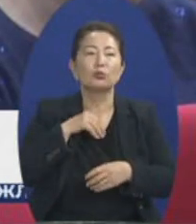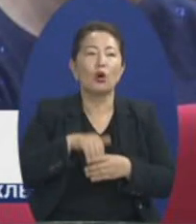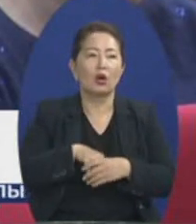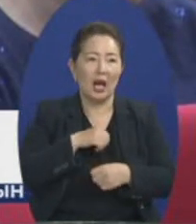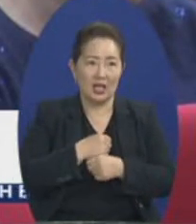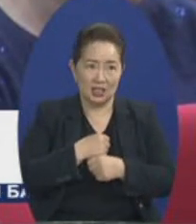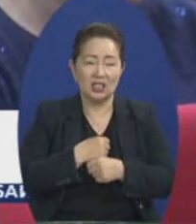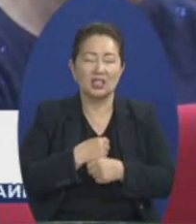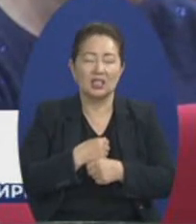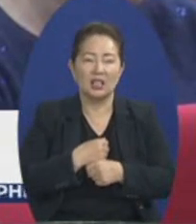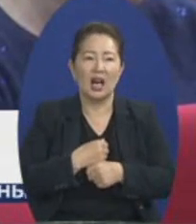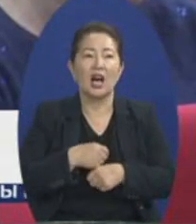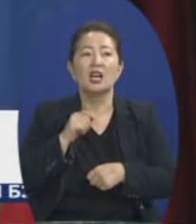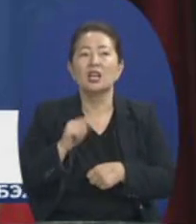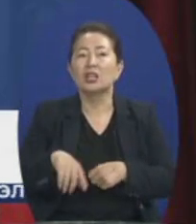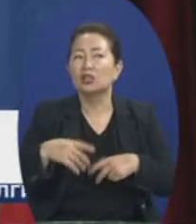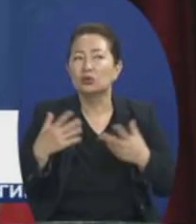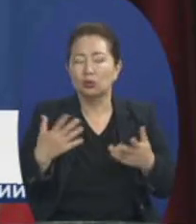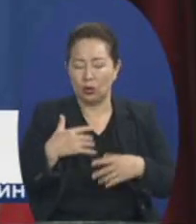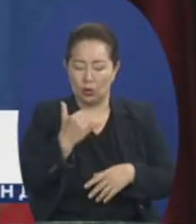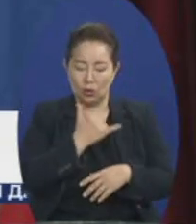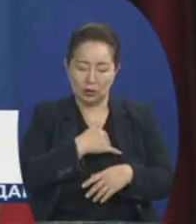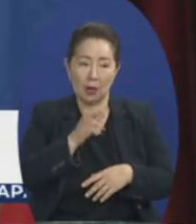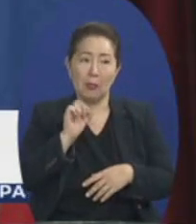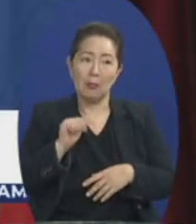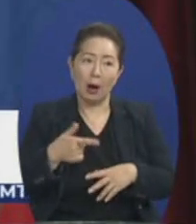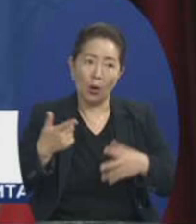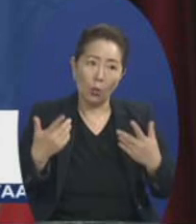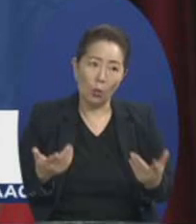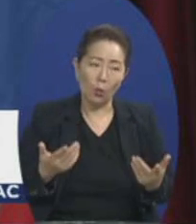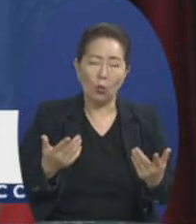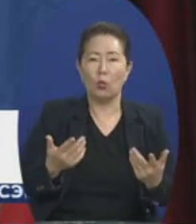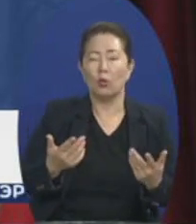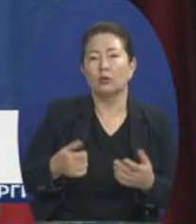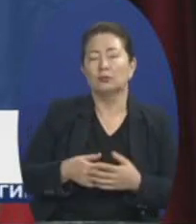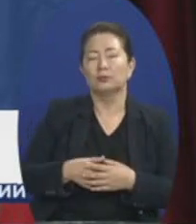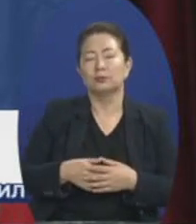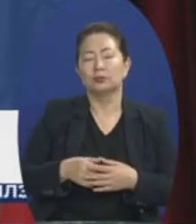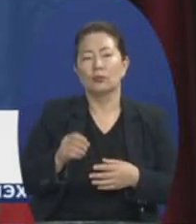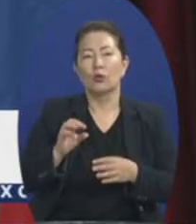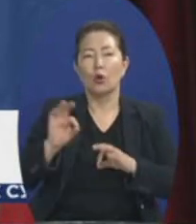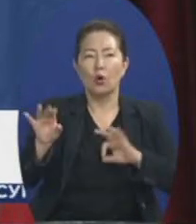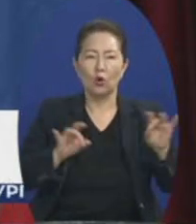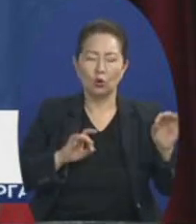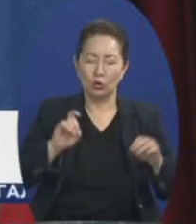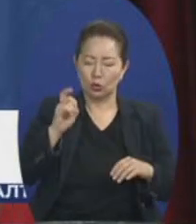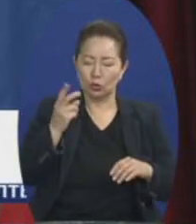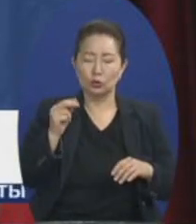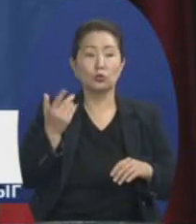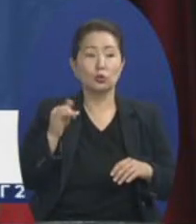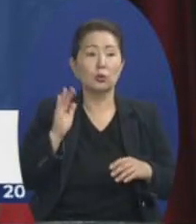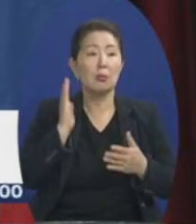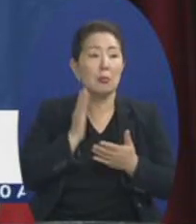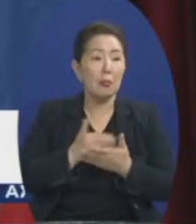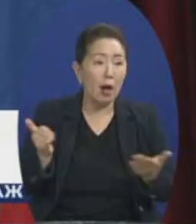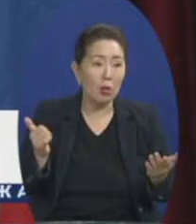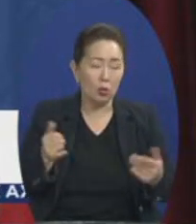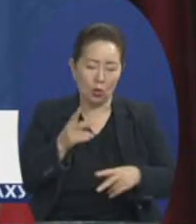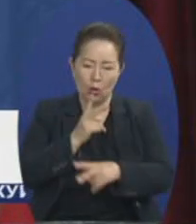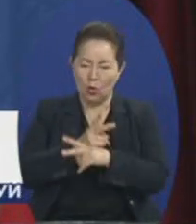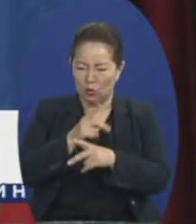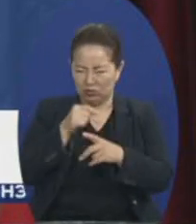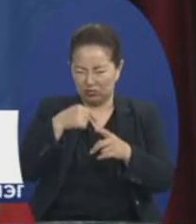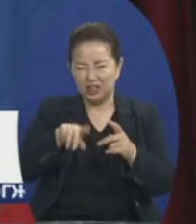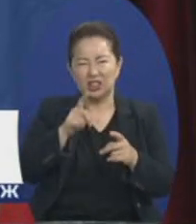байгаа. Тэгээ энэ бол одоо удирдлагын багийнхуу өөр бүхэн зүйл байна уу? Хуулийн хийдлээс болов